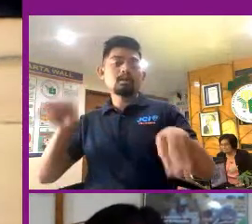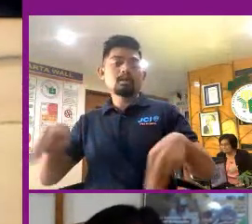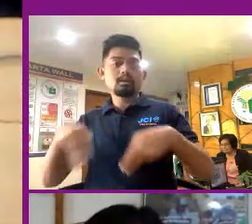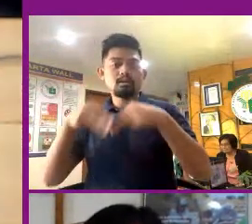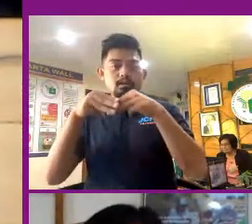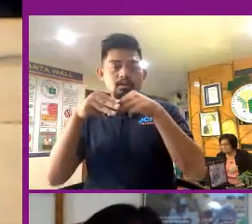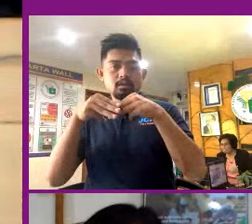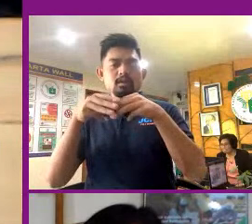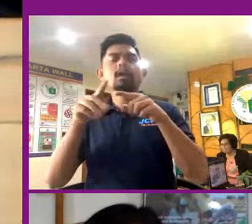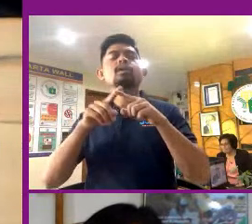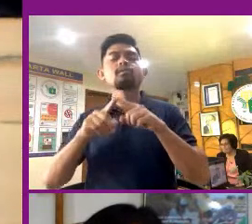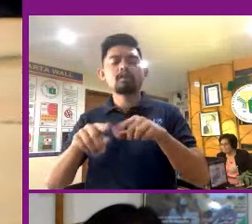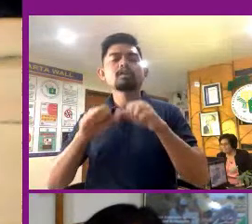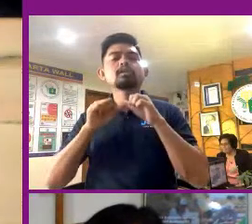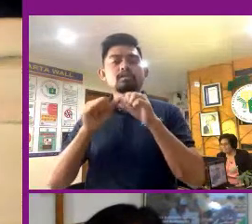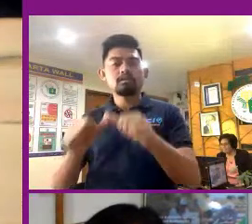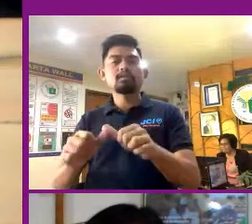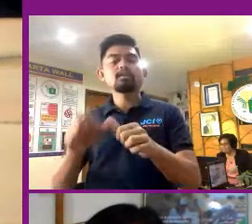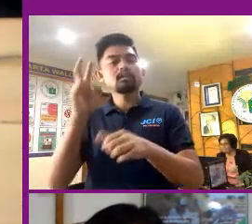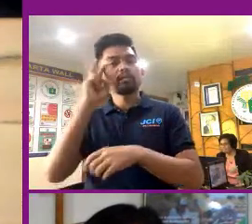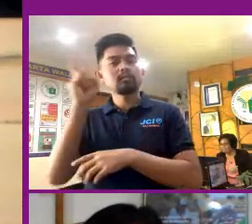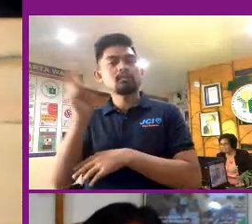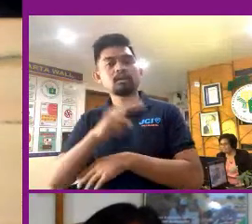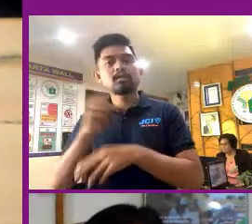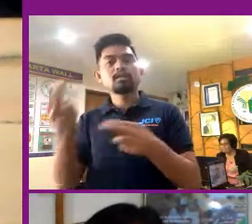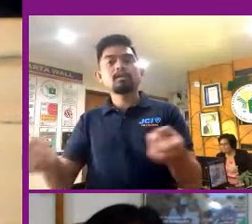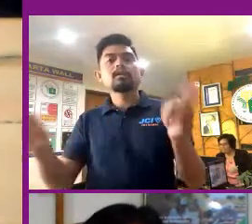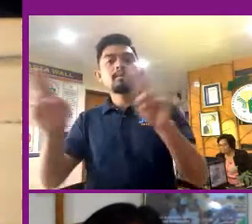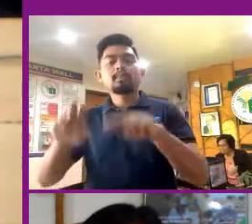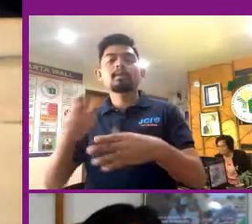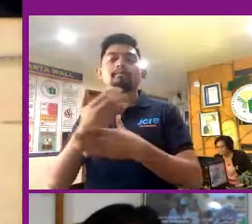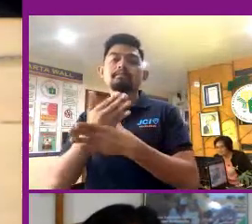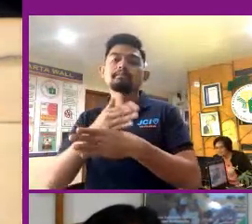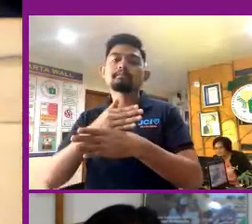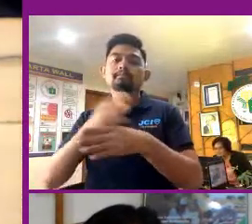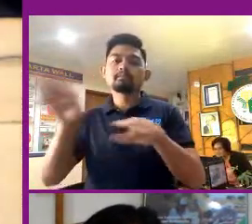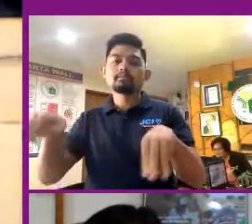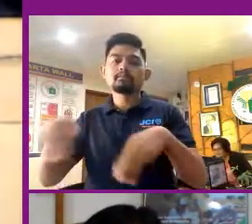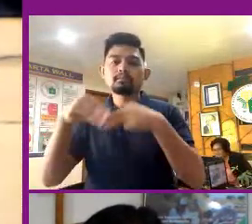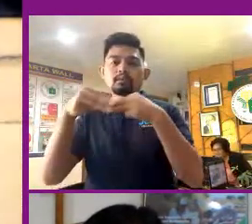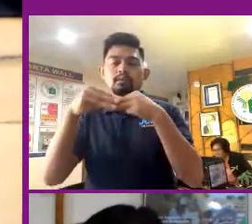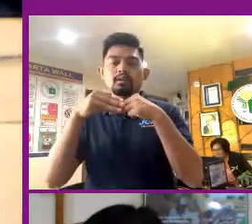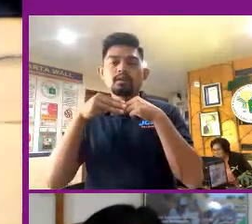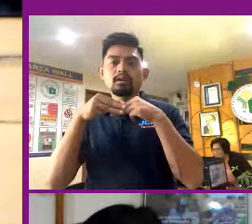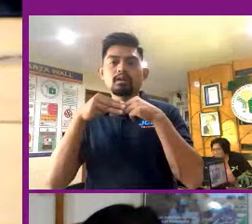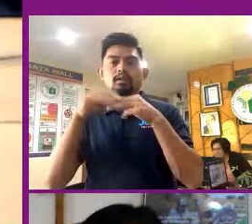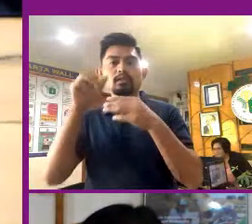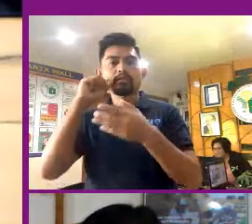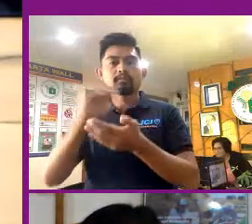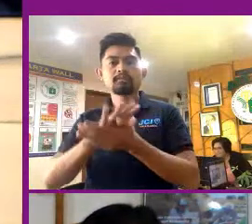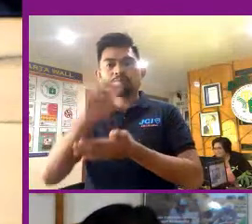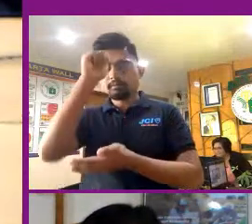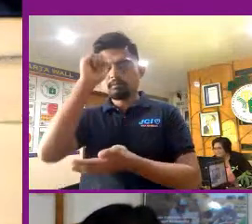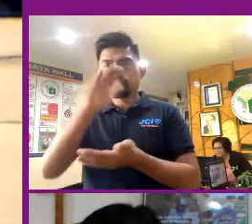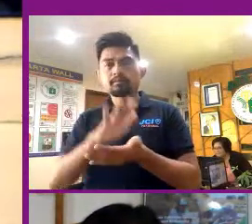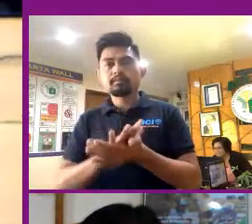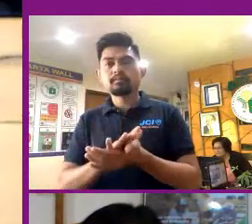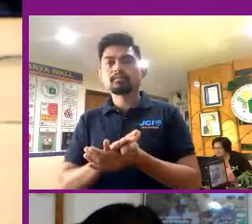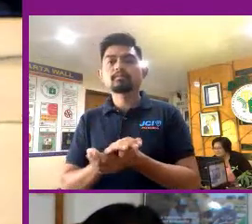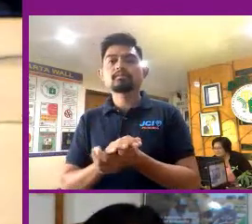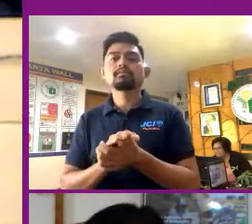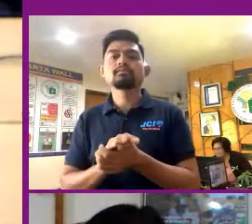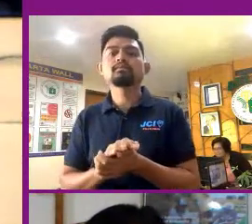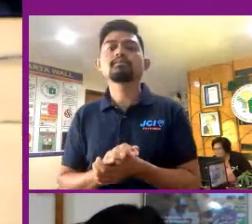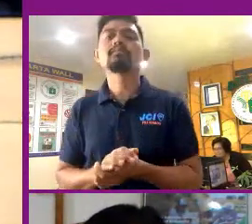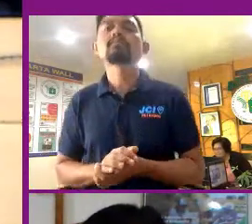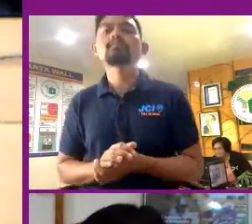But still, violence or abuse happens between married couple. Kamusta na po ba ang GST dito sa